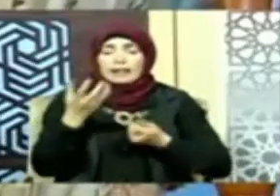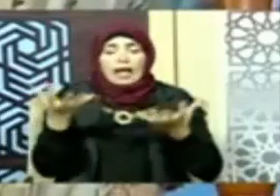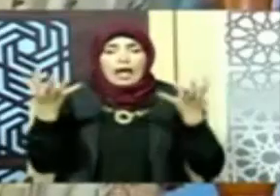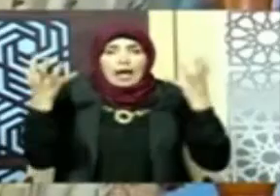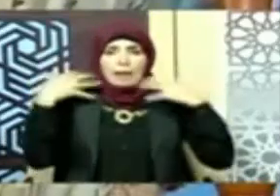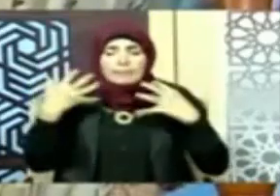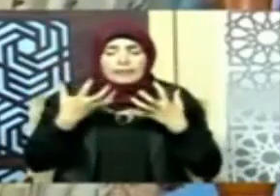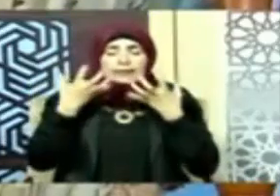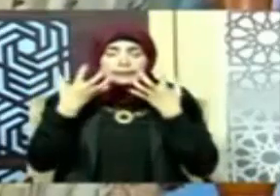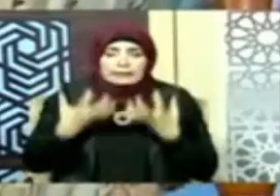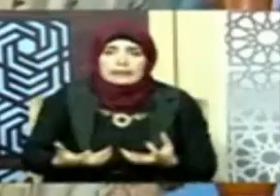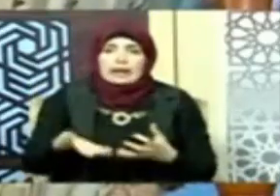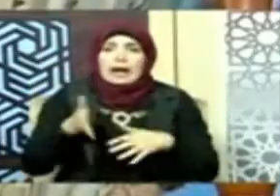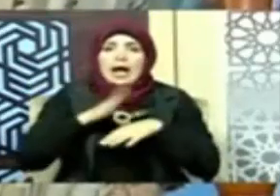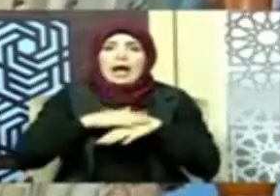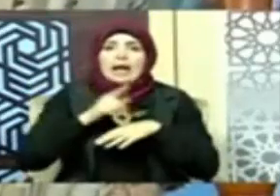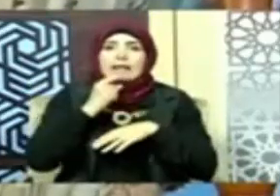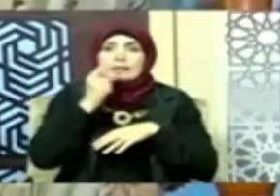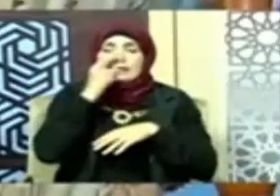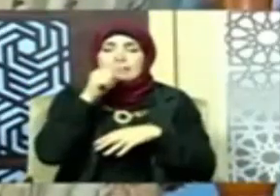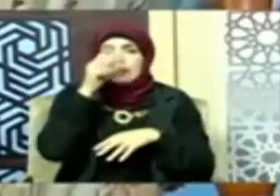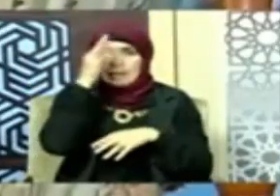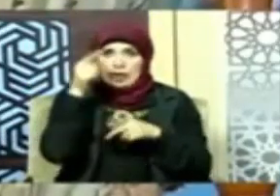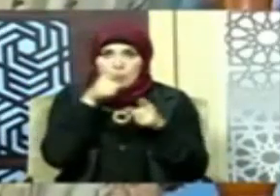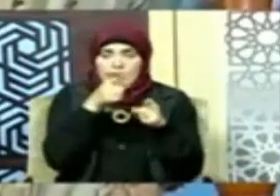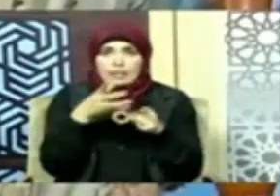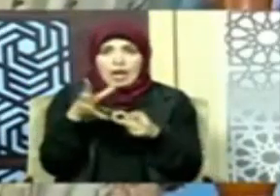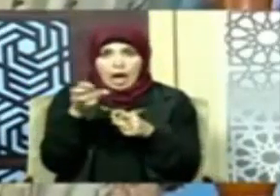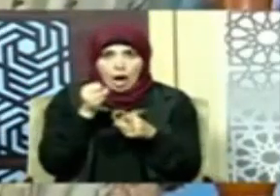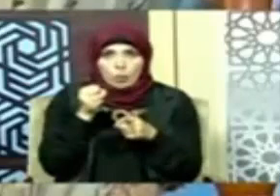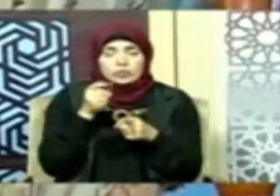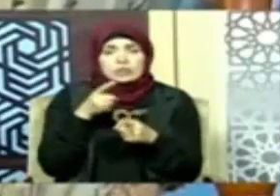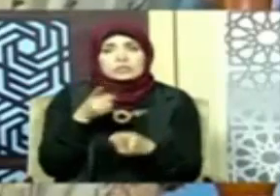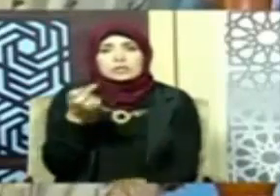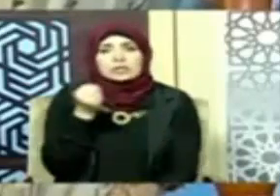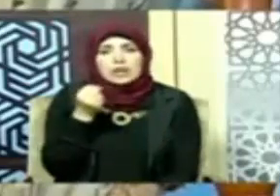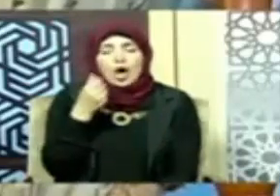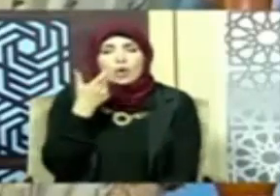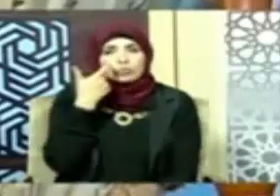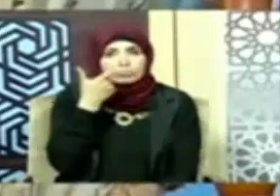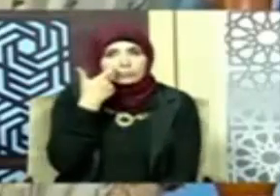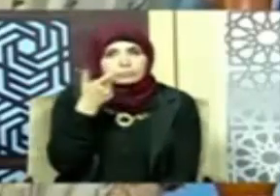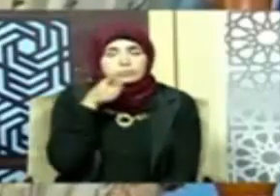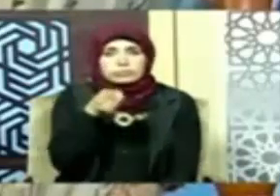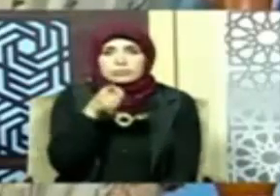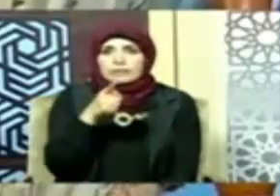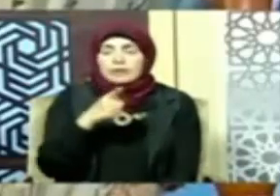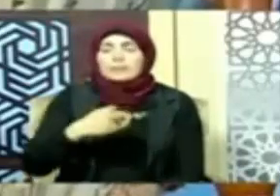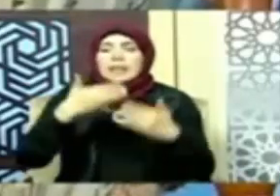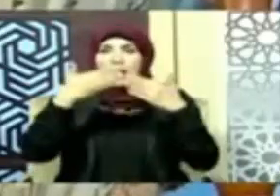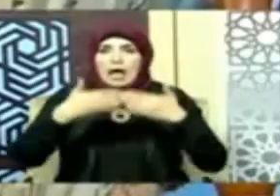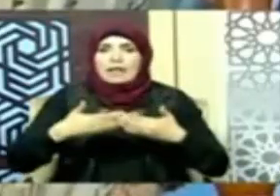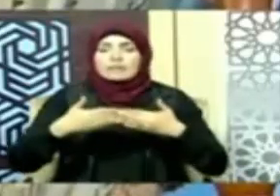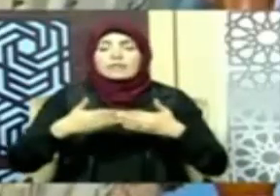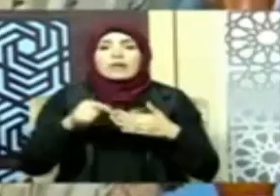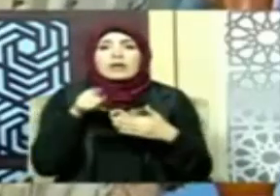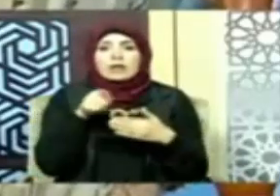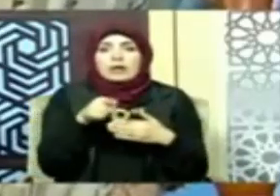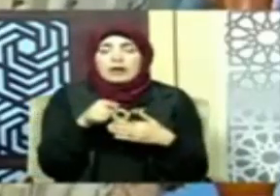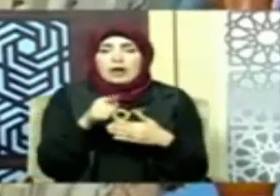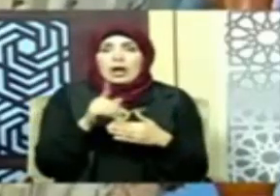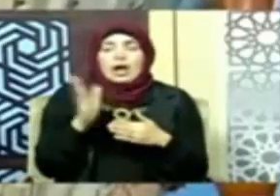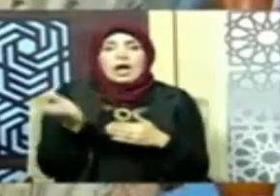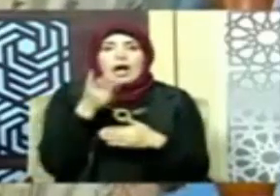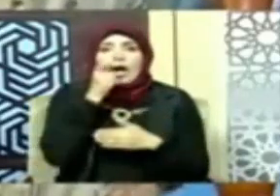على الدين. وإذا أردت أن تأخذ ملمحا وحدا فاصلا، فكل من